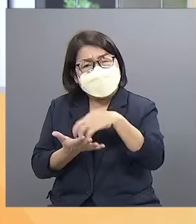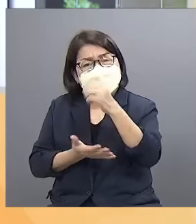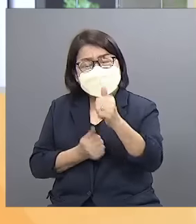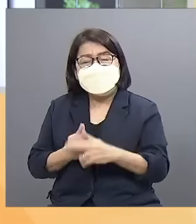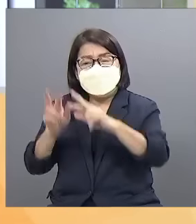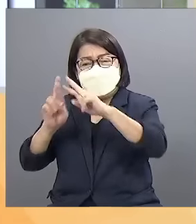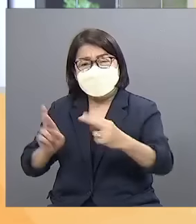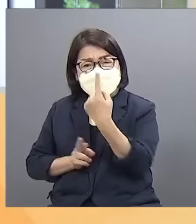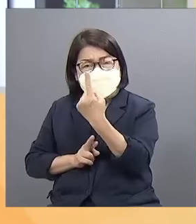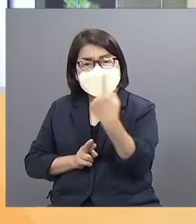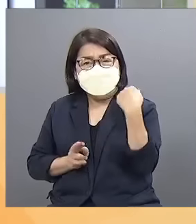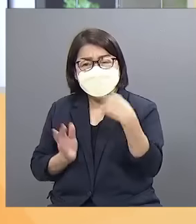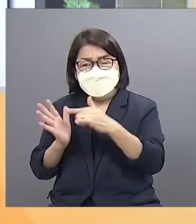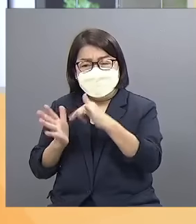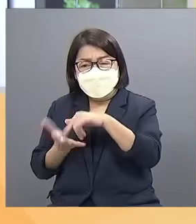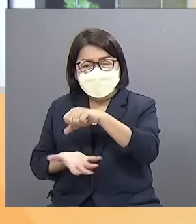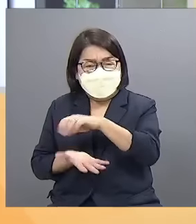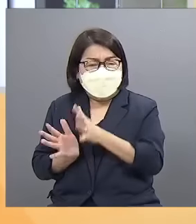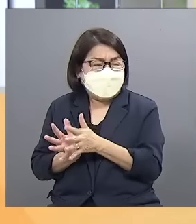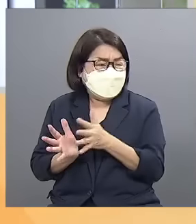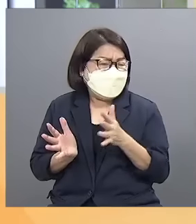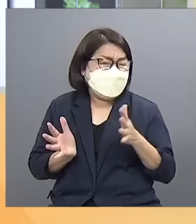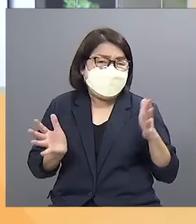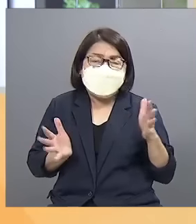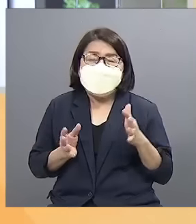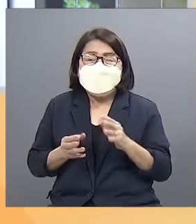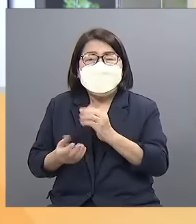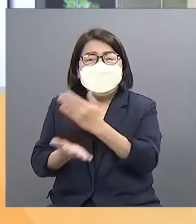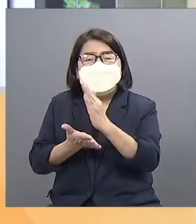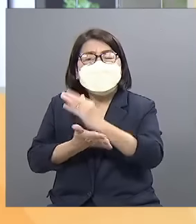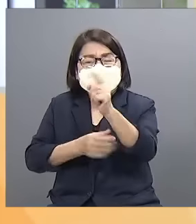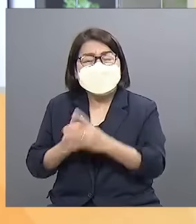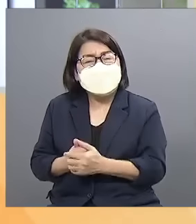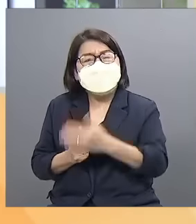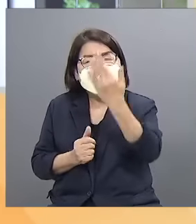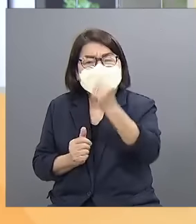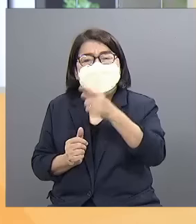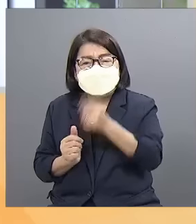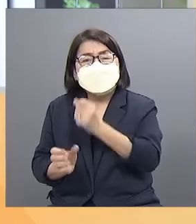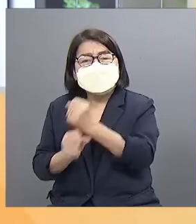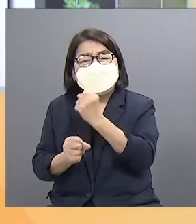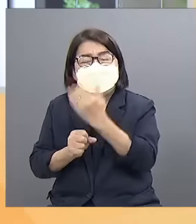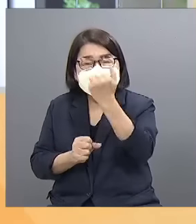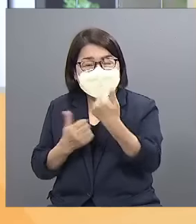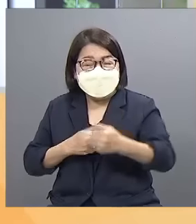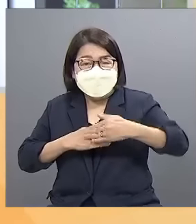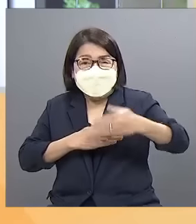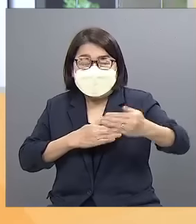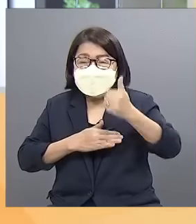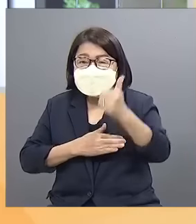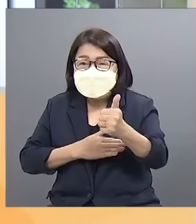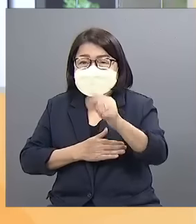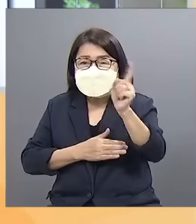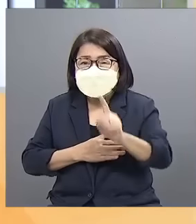าสำรบผู้ป่วยโควิด 19 นั้คืตอนนี้มมสาเหตุมาจากอะไระตอนนี้มคืบหน้าไปมากน้แ่ไหนัครั